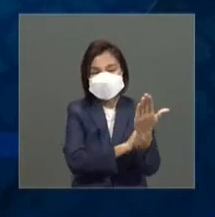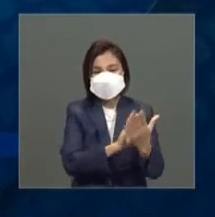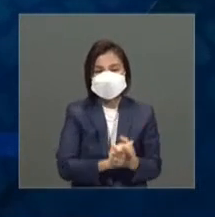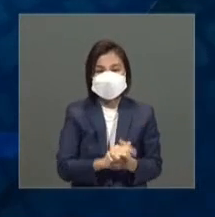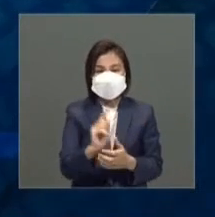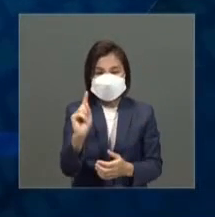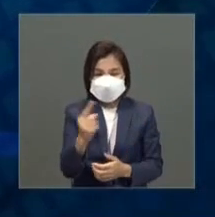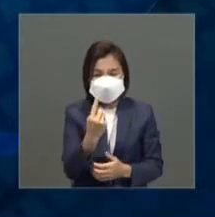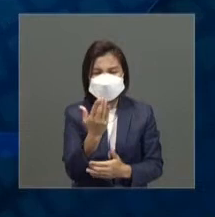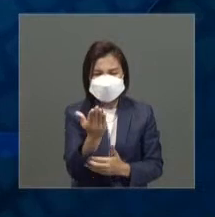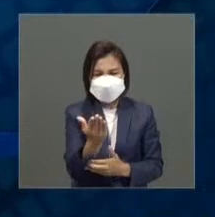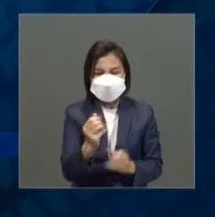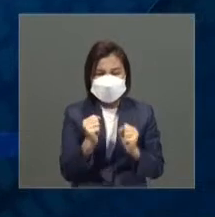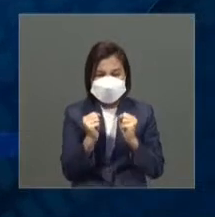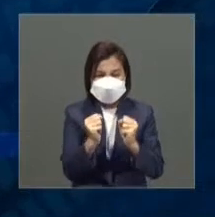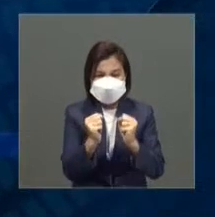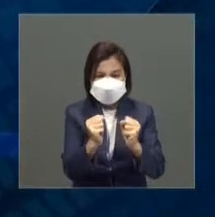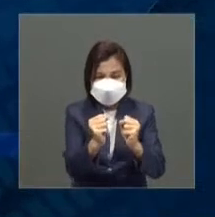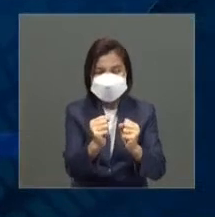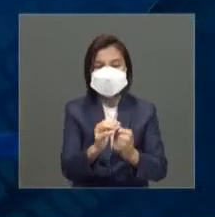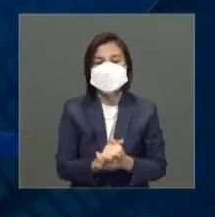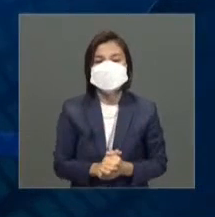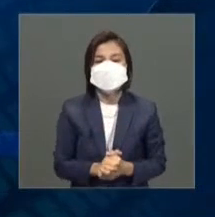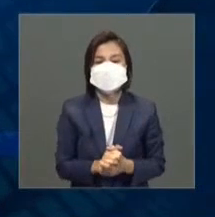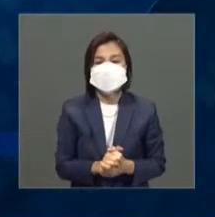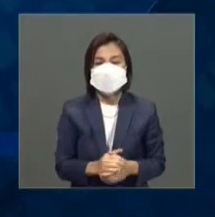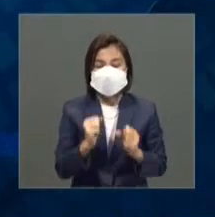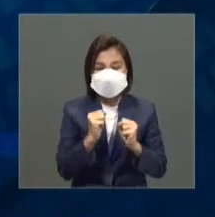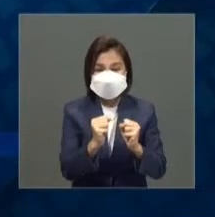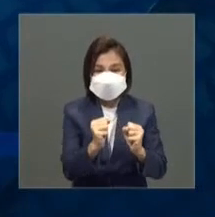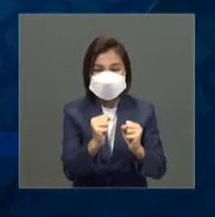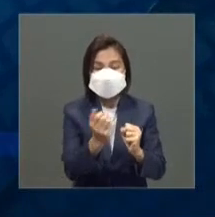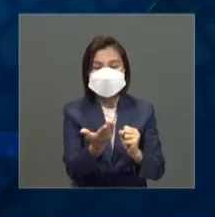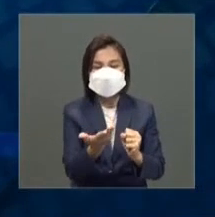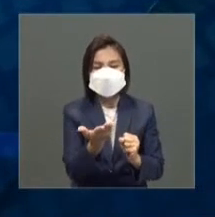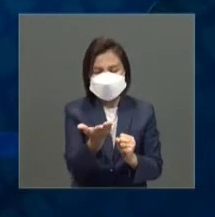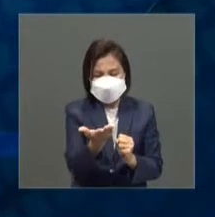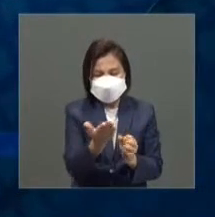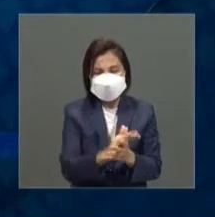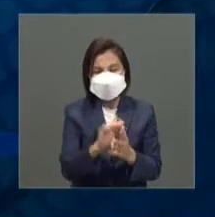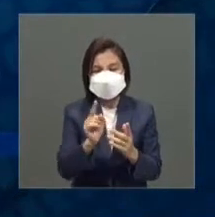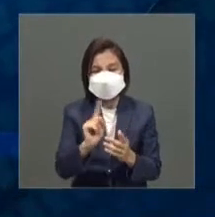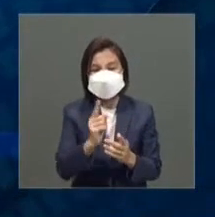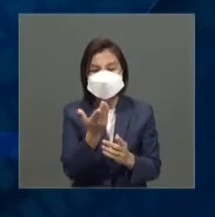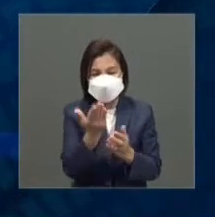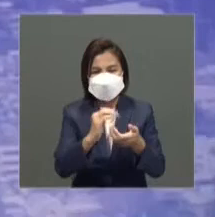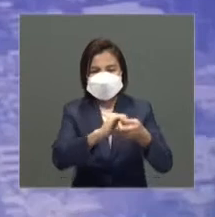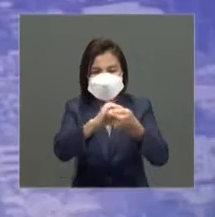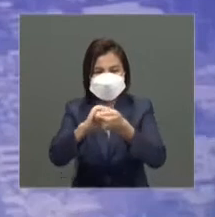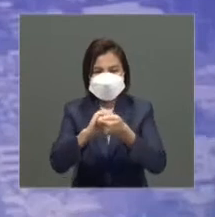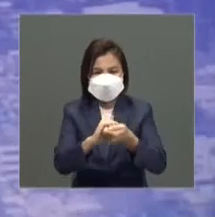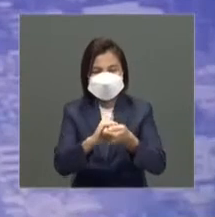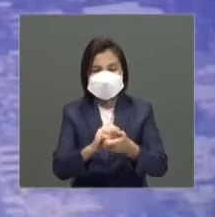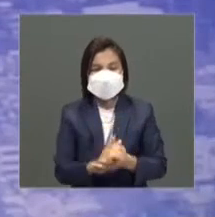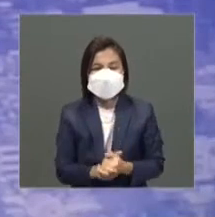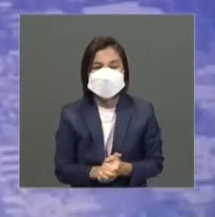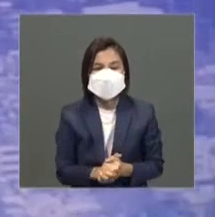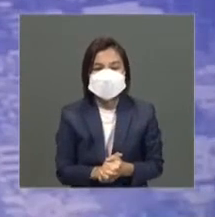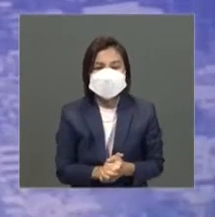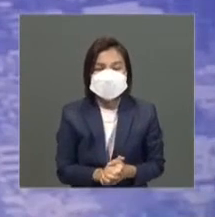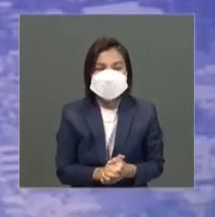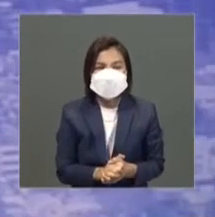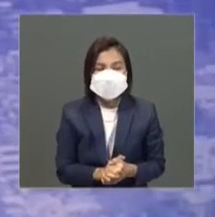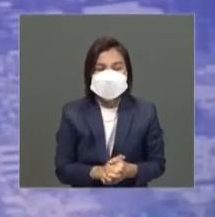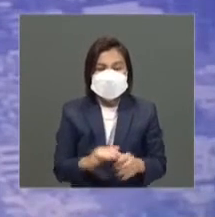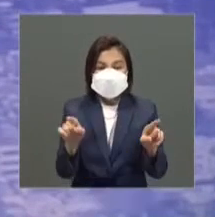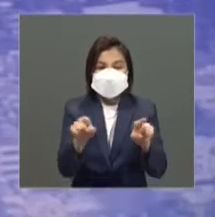กันอีกครั้งหนึ่งพยายามทำกันได้อย่างดีกันทุกทนด้วยนะครับต้องกราบขอความร่วมมือกับทุกท่านเช่นเดียวกัน